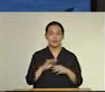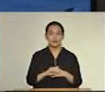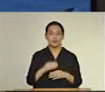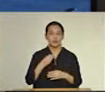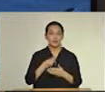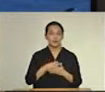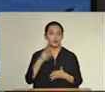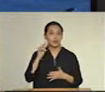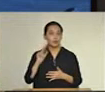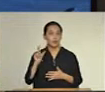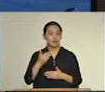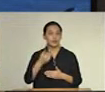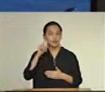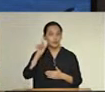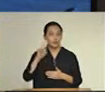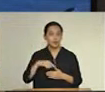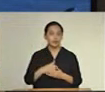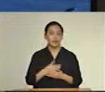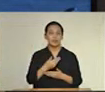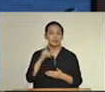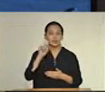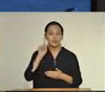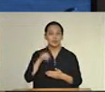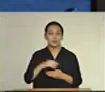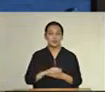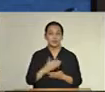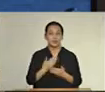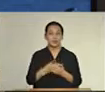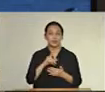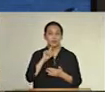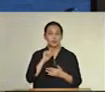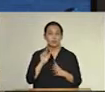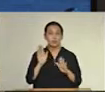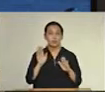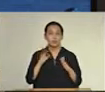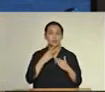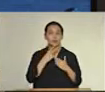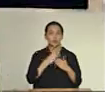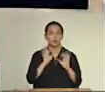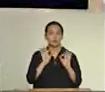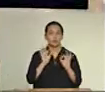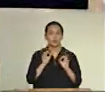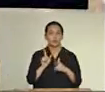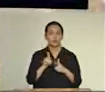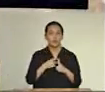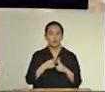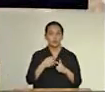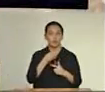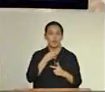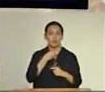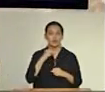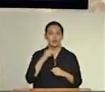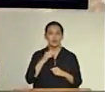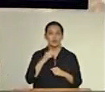Aziz o'quvchilar, sizga ma'lumki, ya'ni siz bilasizki, masalan, qushlarning uchganini ko'rgansiz, to'g'rimi? Yoki hayvonlarning